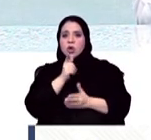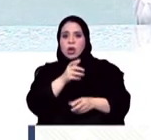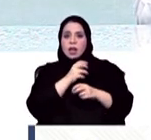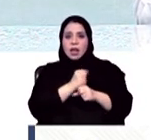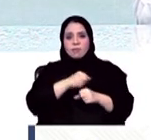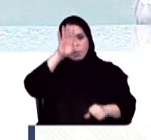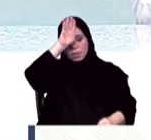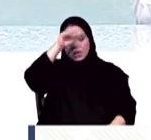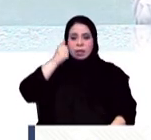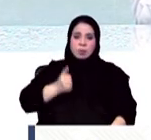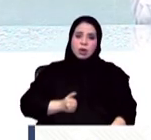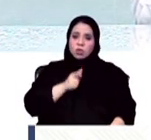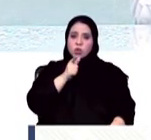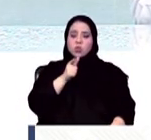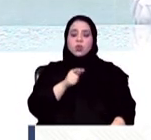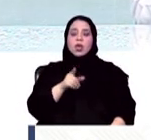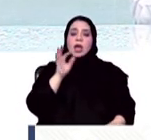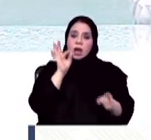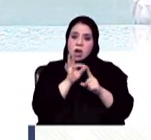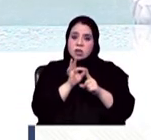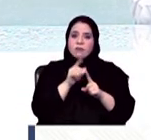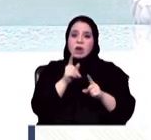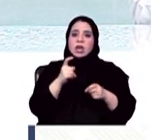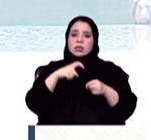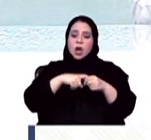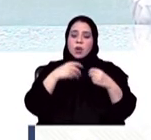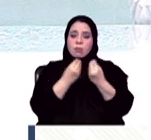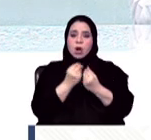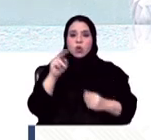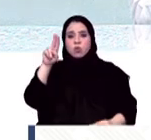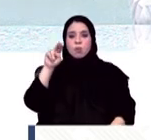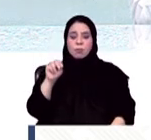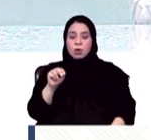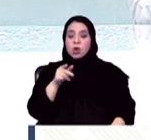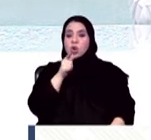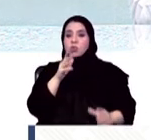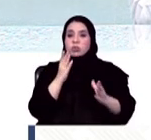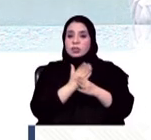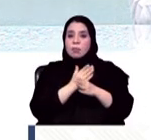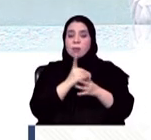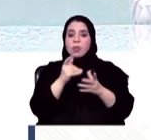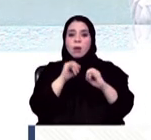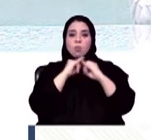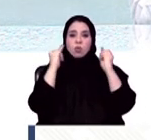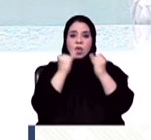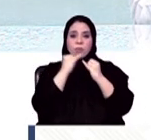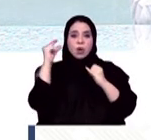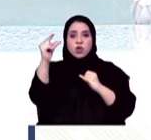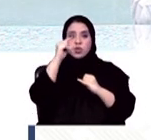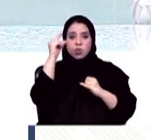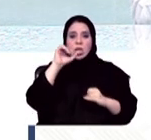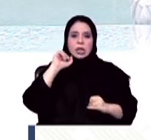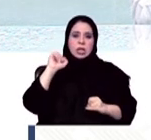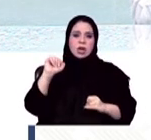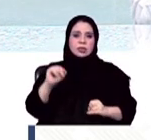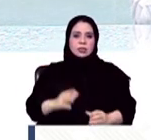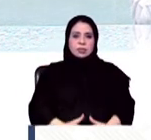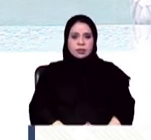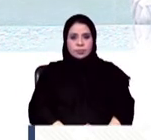القطاعات وتحرص المملكه لتحقيق هذه الغايات على التعاون مع الامم المتحده والمنظمات